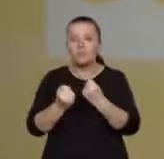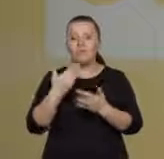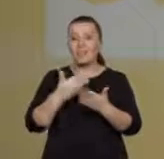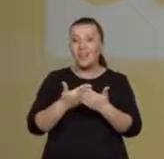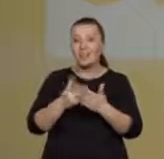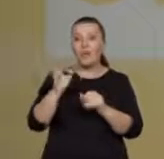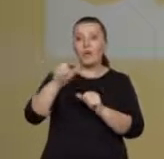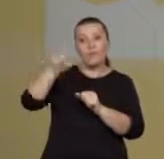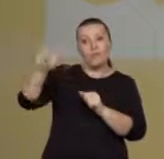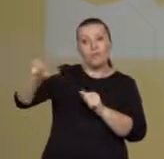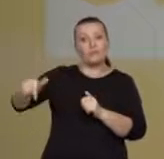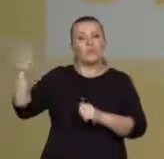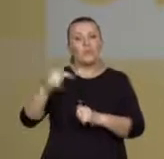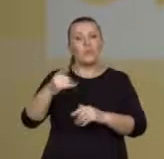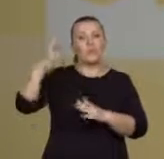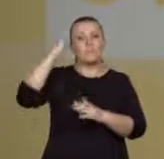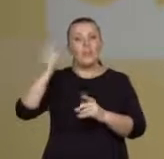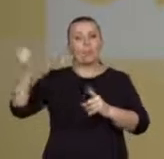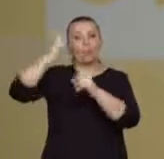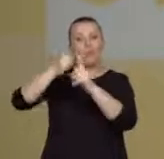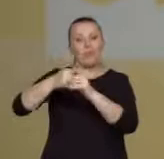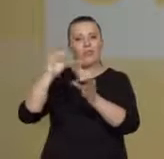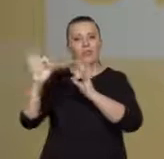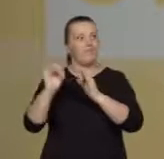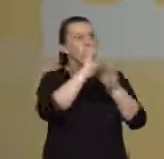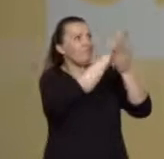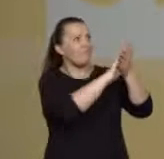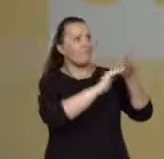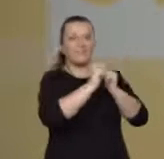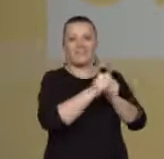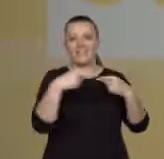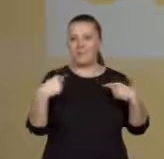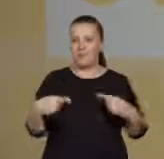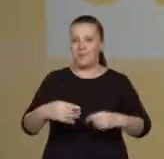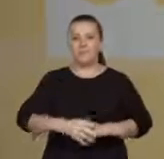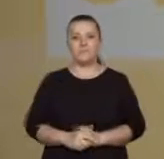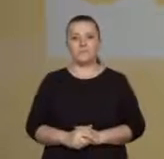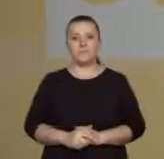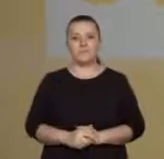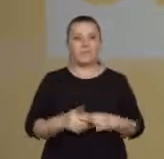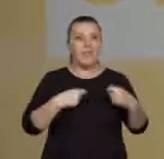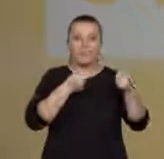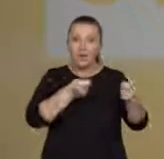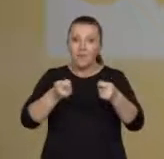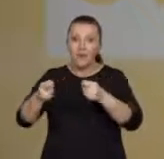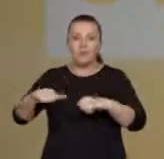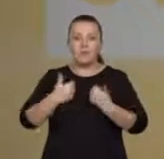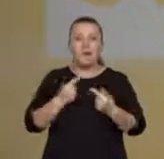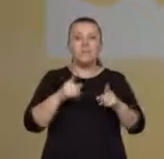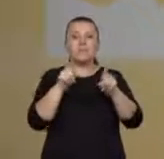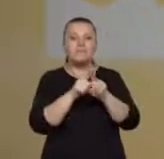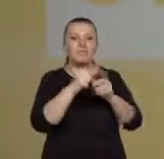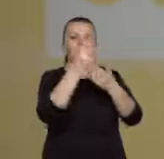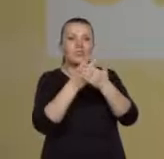podania dodatkowych informacji, które nie zostały przedstawione w treści zadania. Zachęcam Państwa do zapoznania się ze